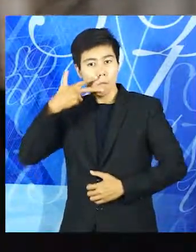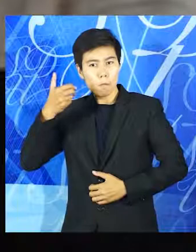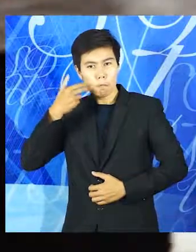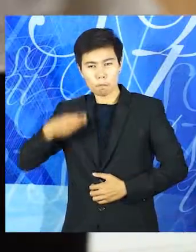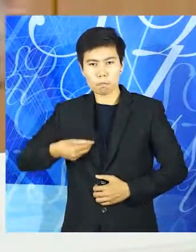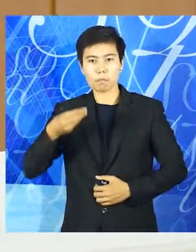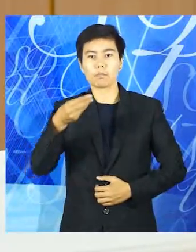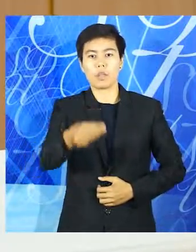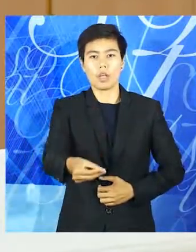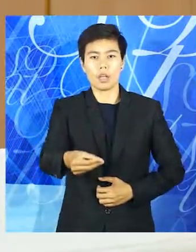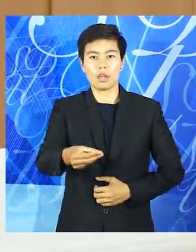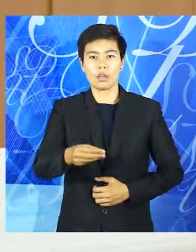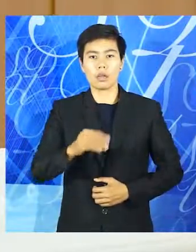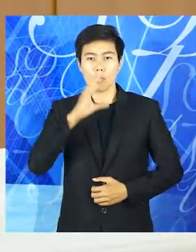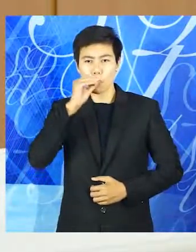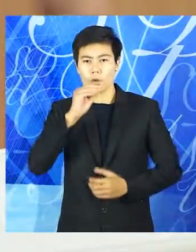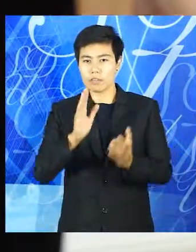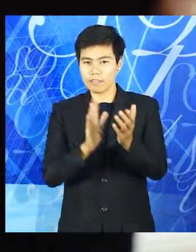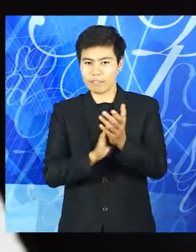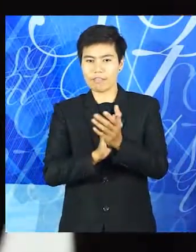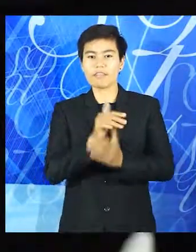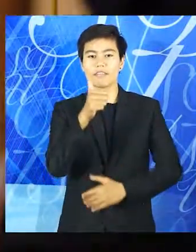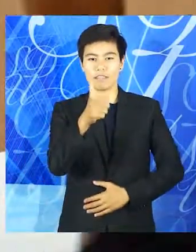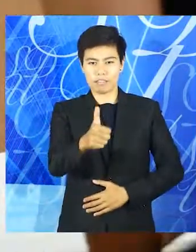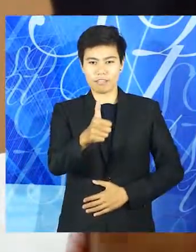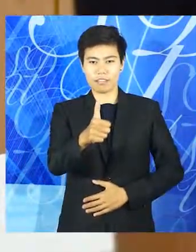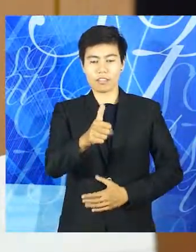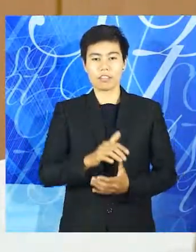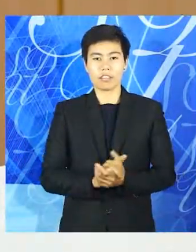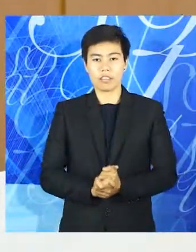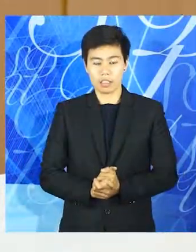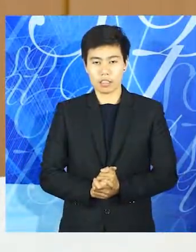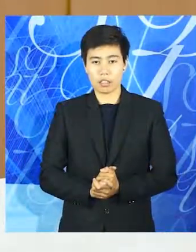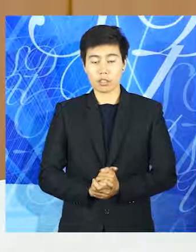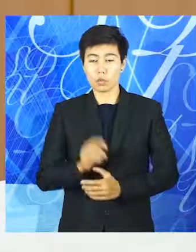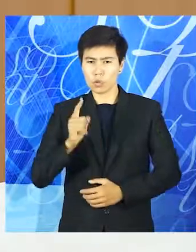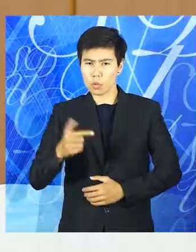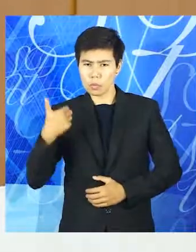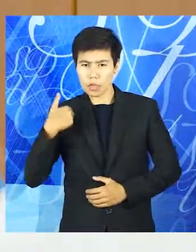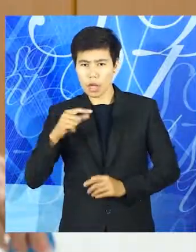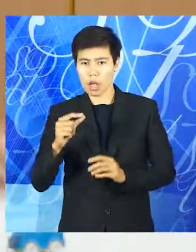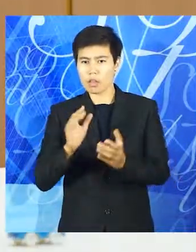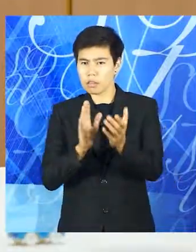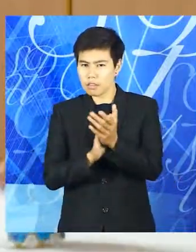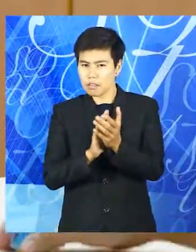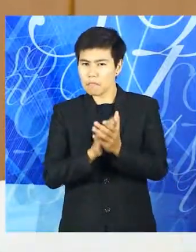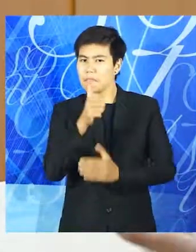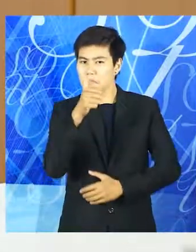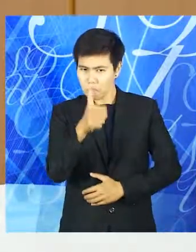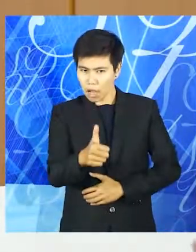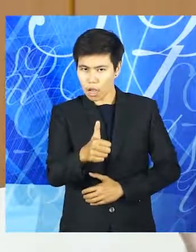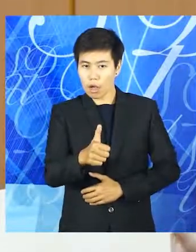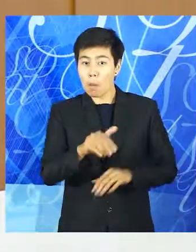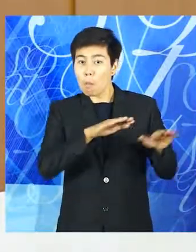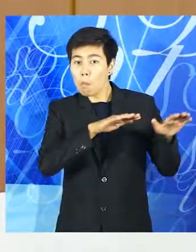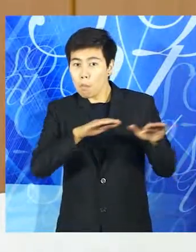าเก่งมากค่ะนะคะในการตอบสนองเด็กเนี่ยนะคะต้องใช้คำพูดว่าเก่งมากค่ะเนี่ยไป